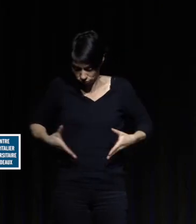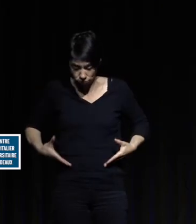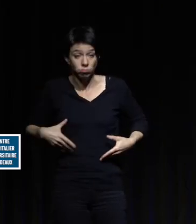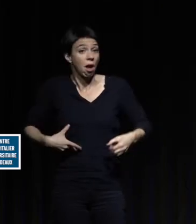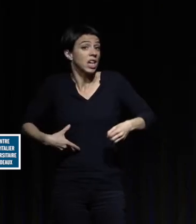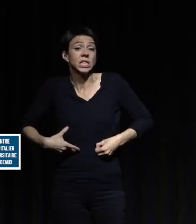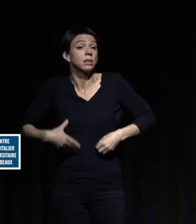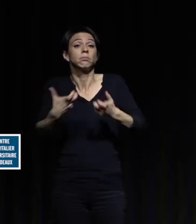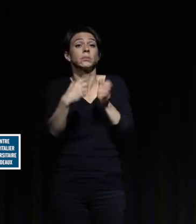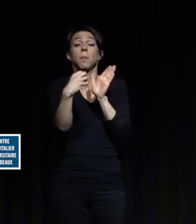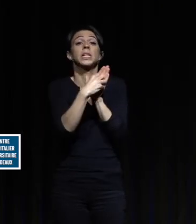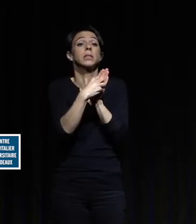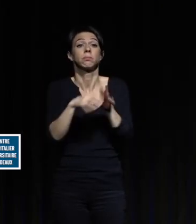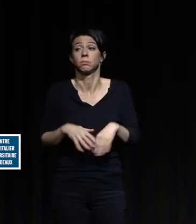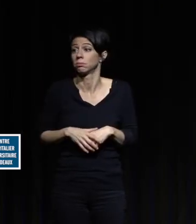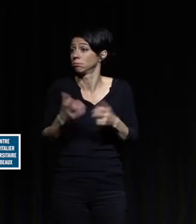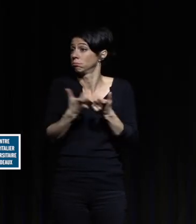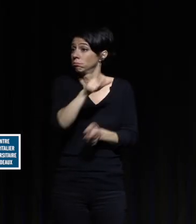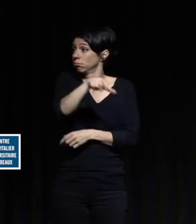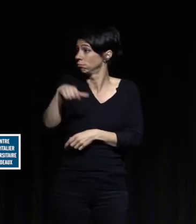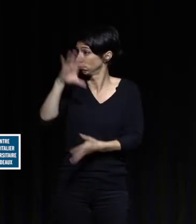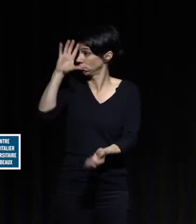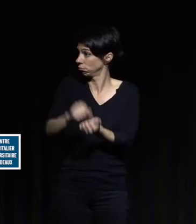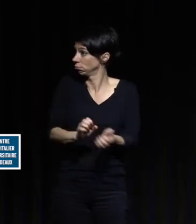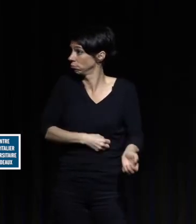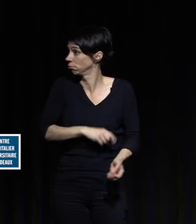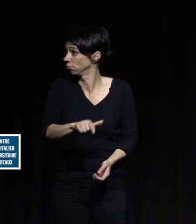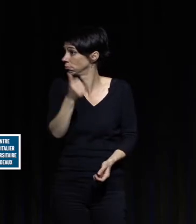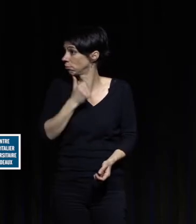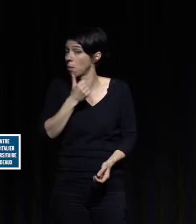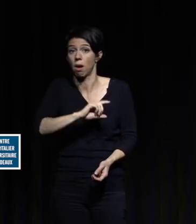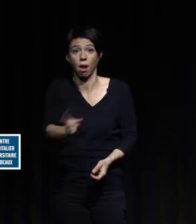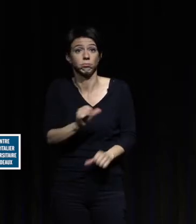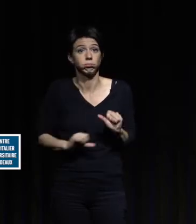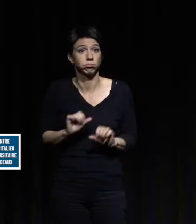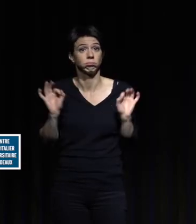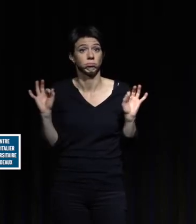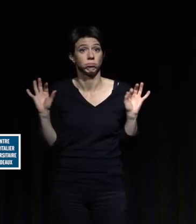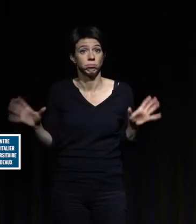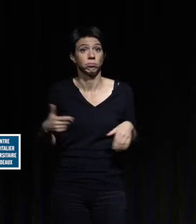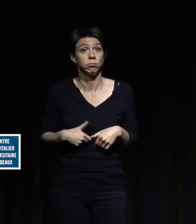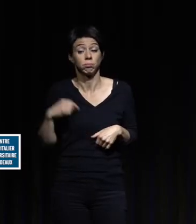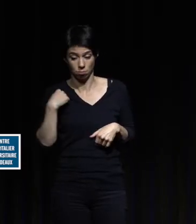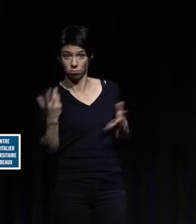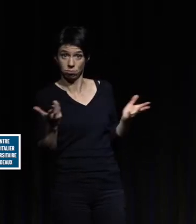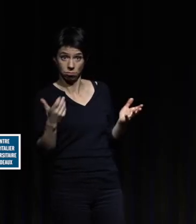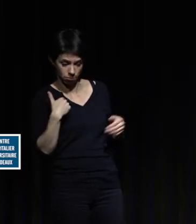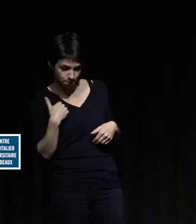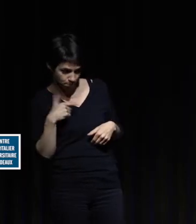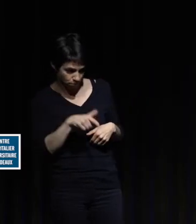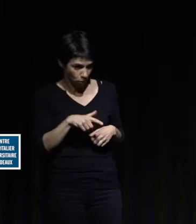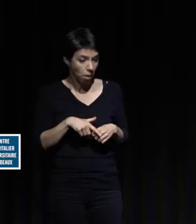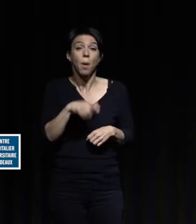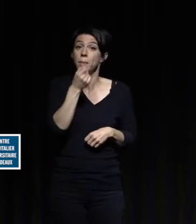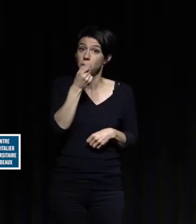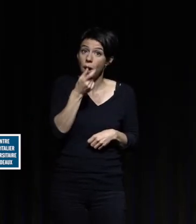rien faire parce que j'ai pas mal, je ne demande rien, soit je vais essayer qu'il ne grossisse pas avec un traitement médical. Mais aussi, s'il est